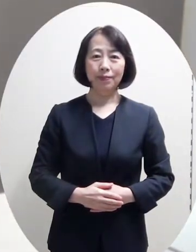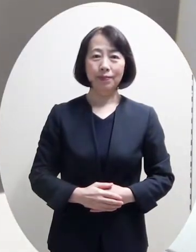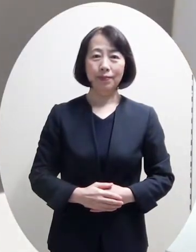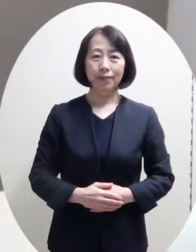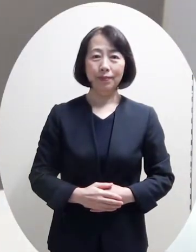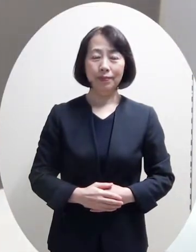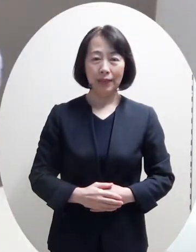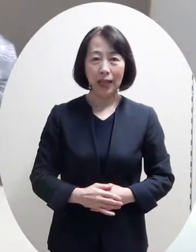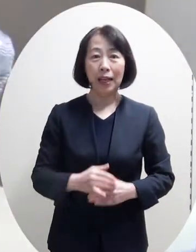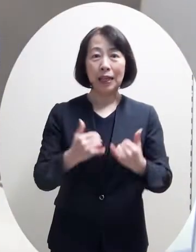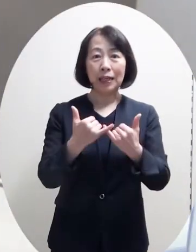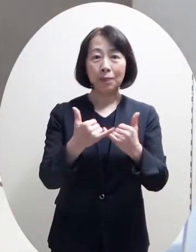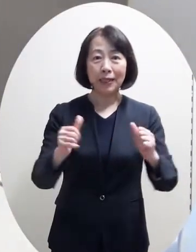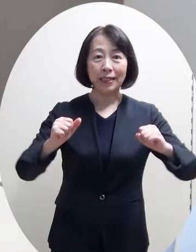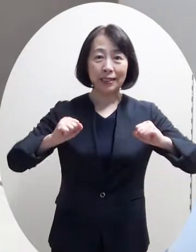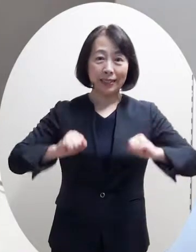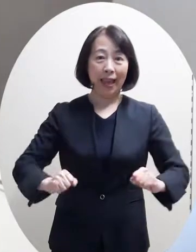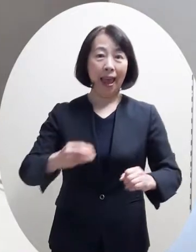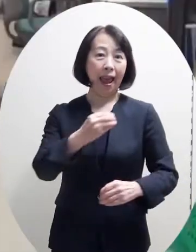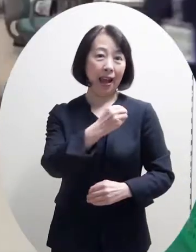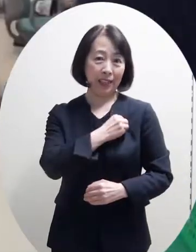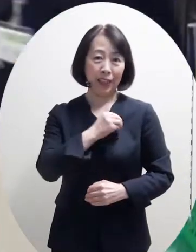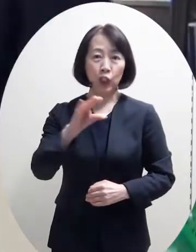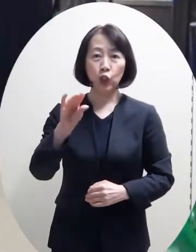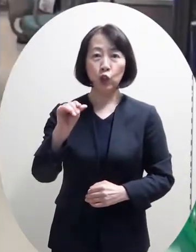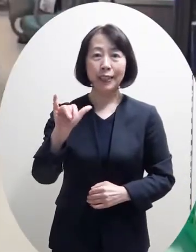すみません、民生委員の土屋です。